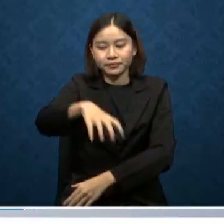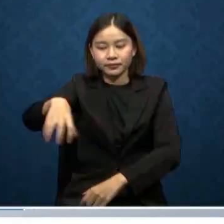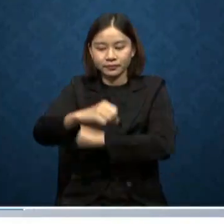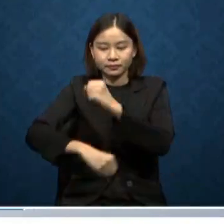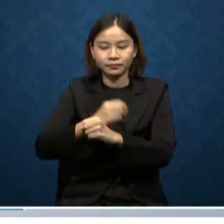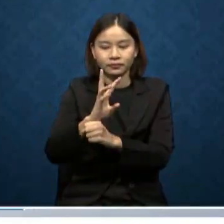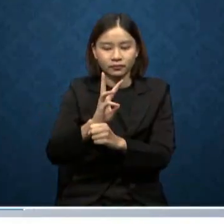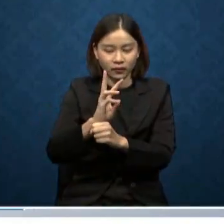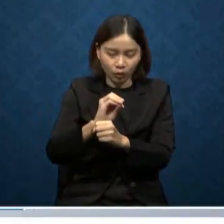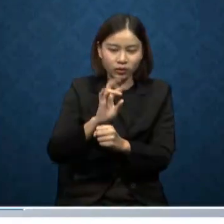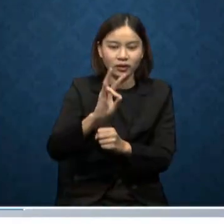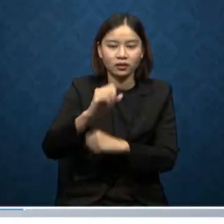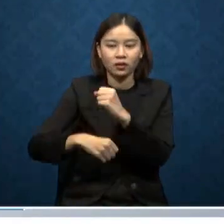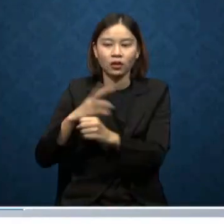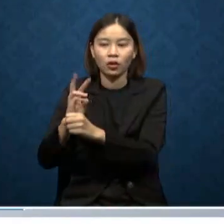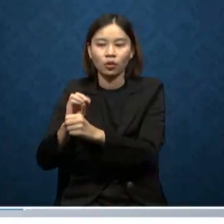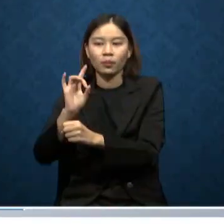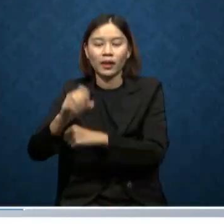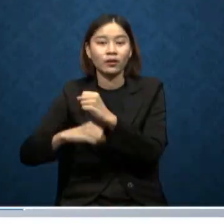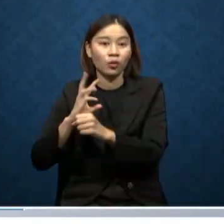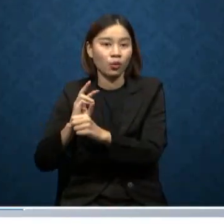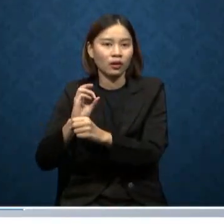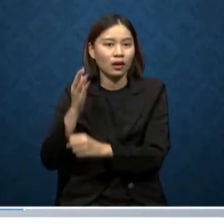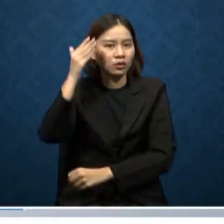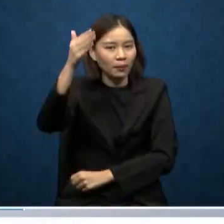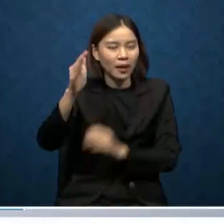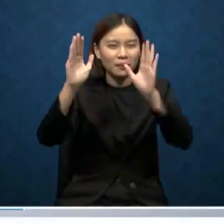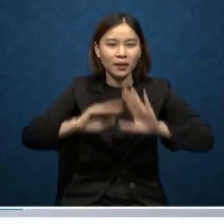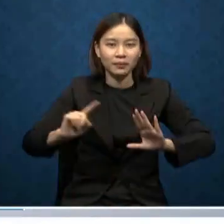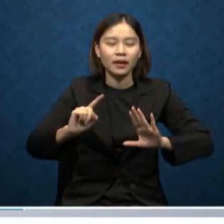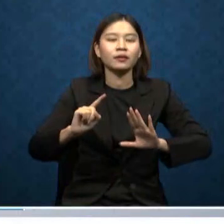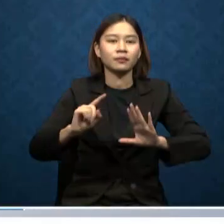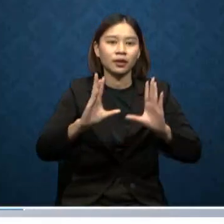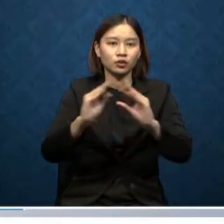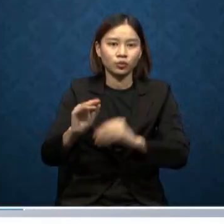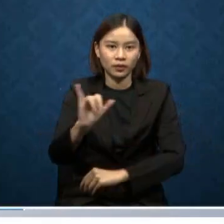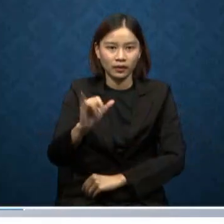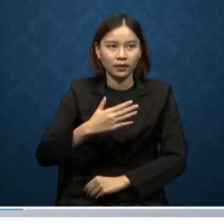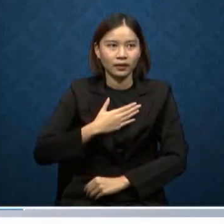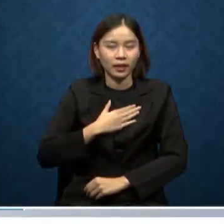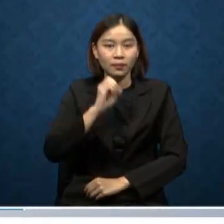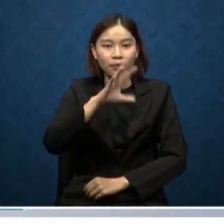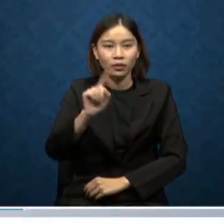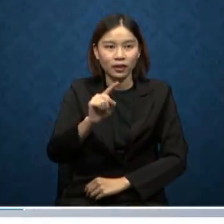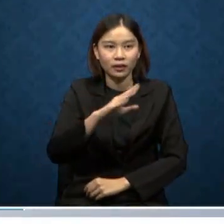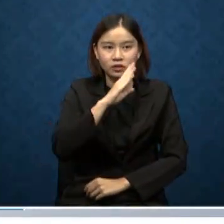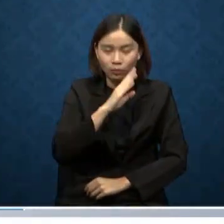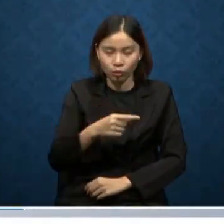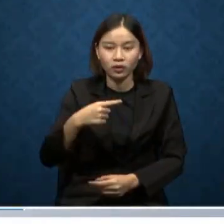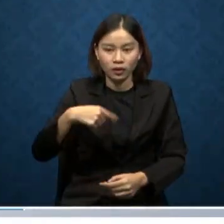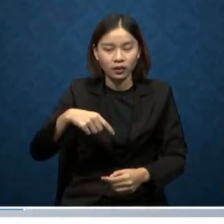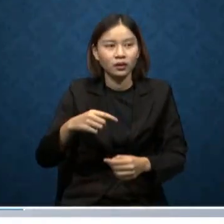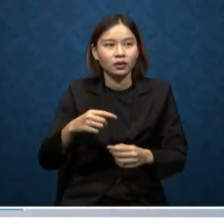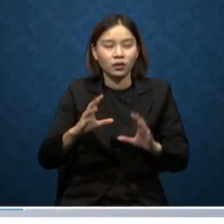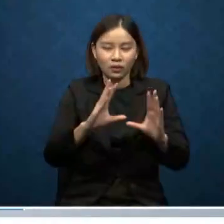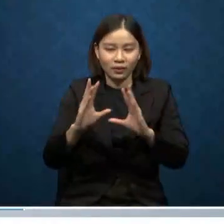67, 68, 69 ต่ไปเนี่ยจะเป็นอย่างไรนะครัแต่เรายืนยนกบท่านครับว่าเรากลบไปวัี้เนี่ได้รบการกระตุ้นเตือนจากท่าน